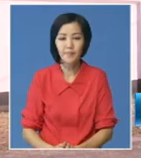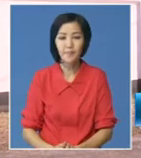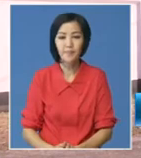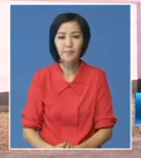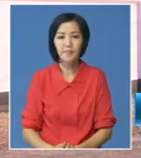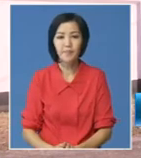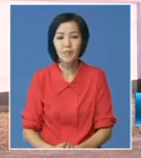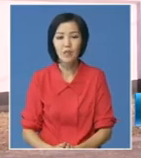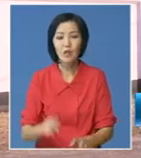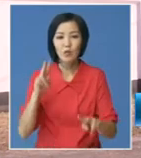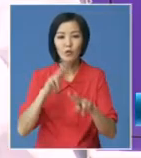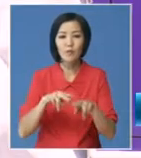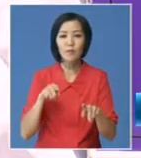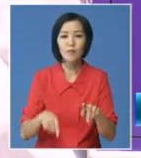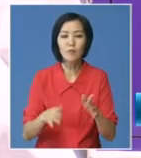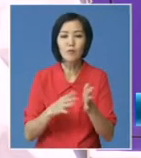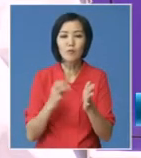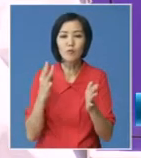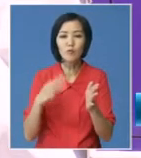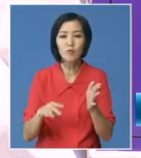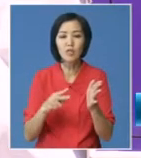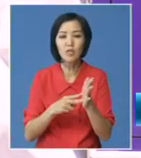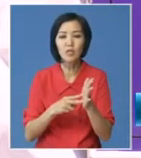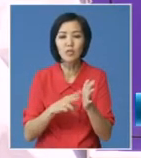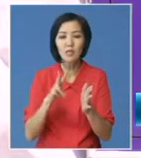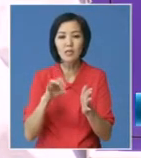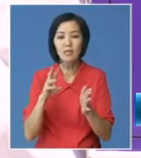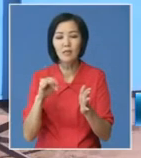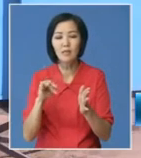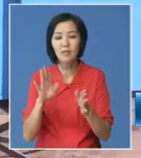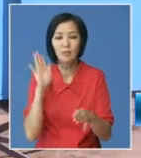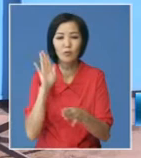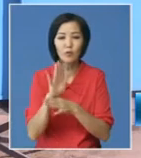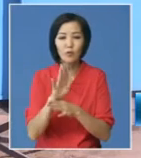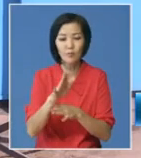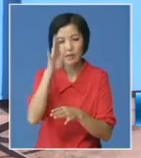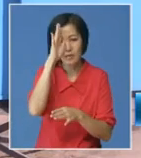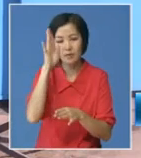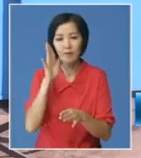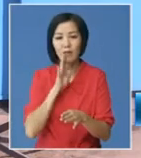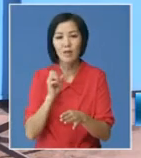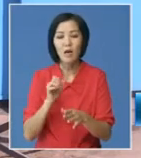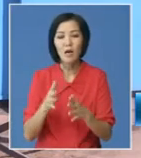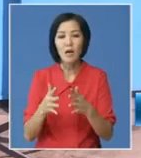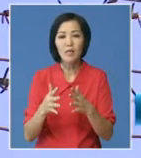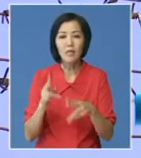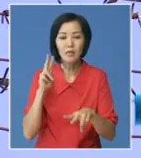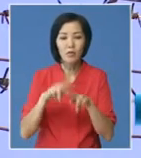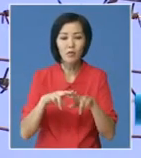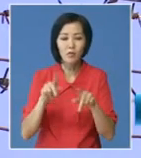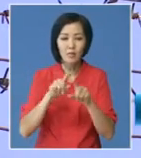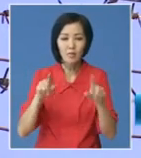Жауғашты түрмесі 1937 жылы НКВД-ның бұйрығымен ерлермен әйелдерге арналған ауылшаруашылық еңбек колониясы ретінде